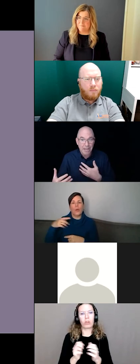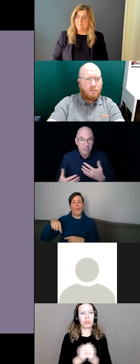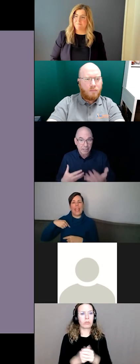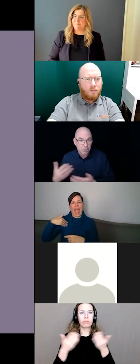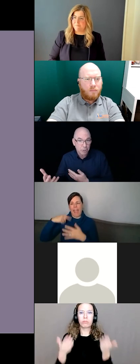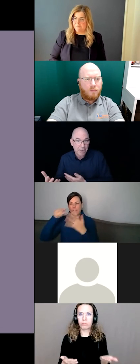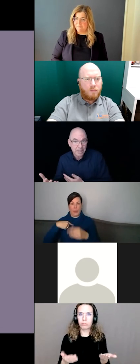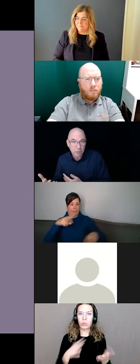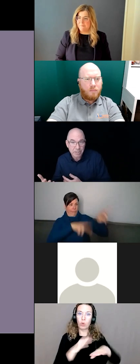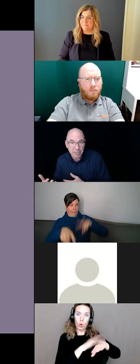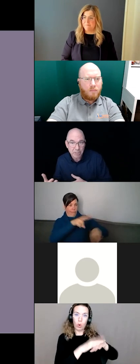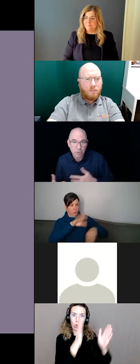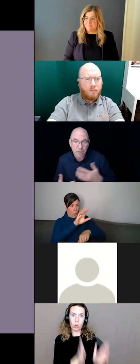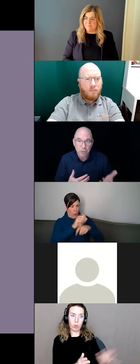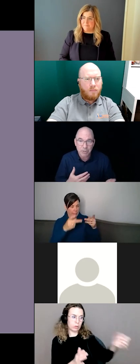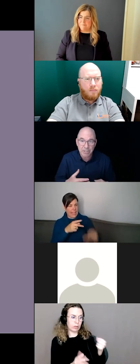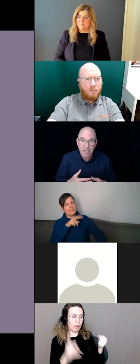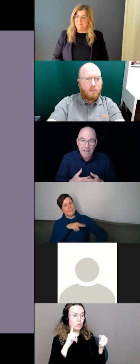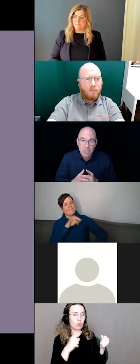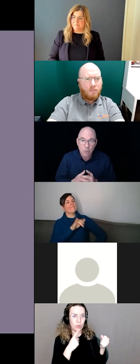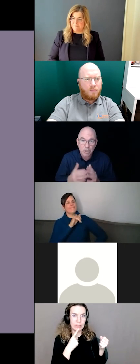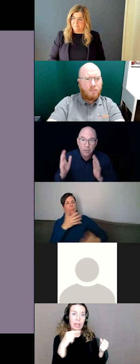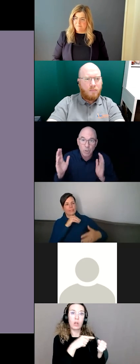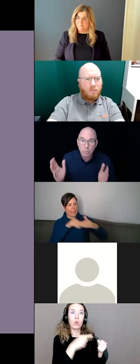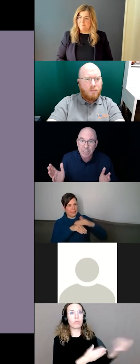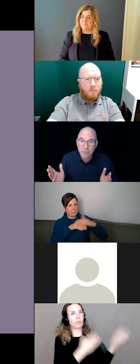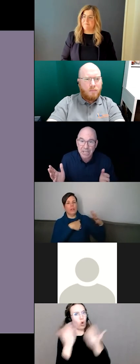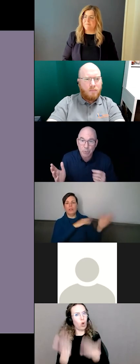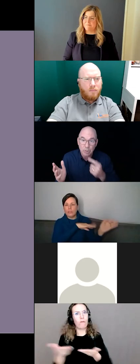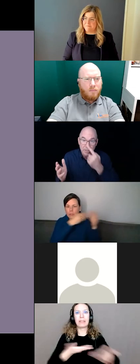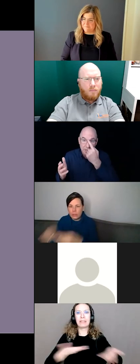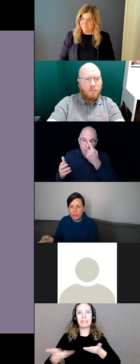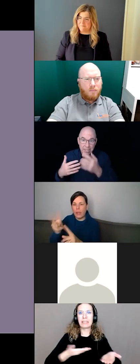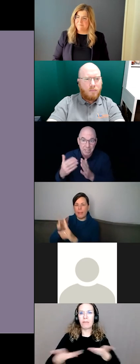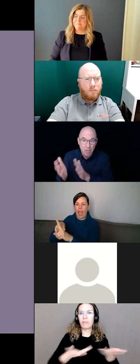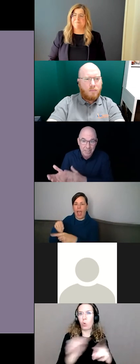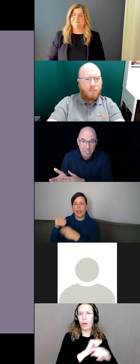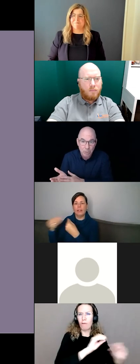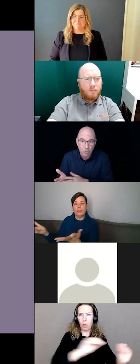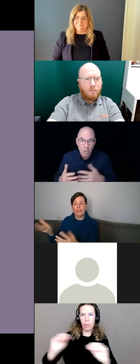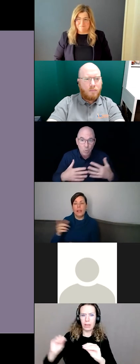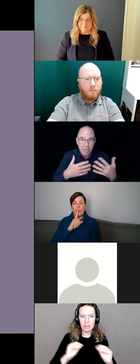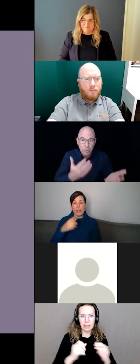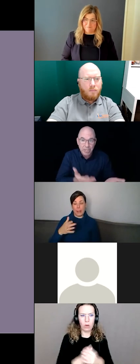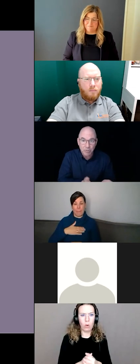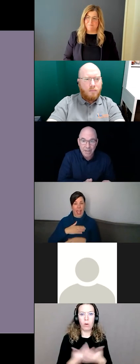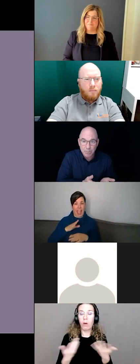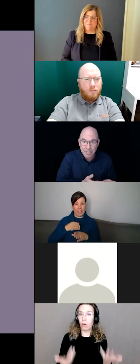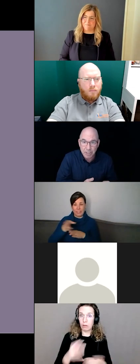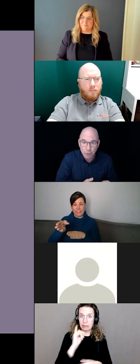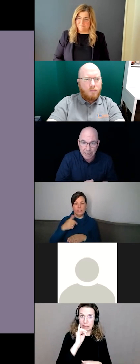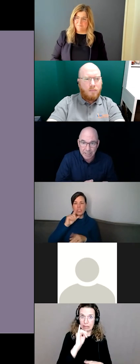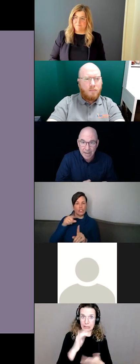en surdité qui fournit des services de formation. Donc, quand vous réalisez qu'il y a un service qui n'est pas accessible,